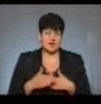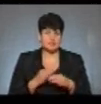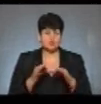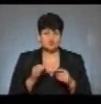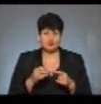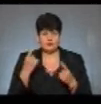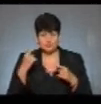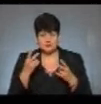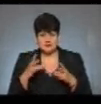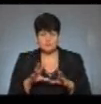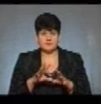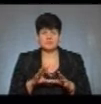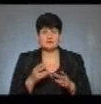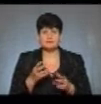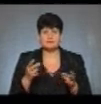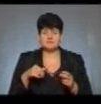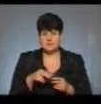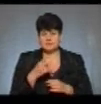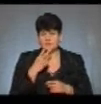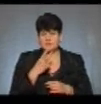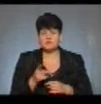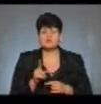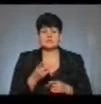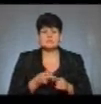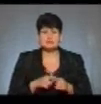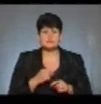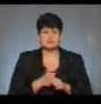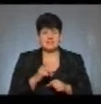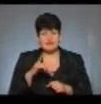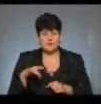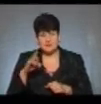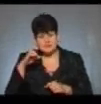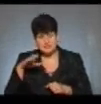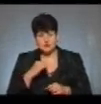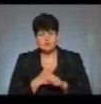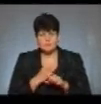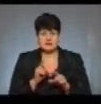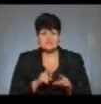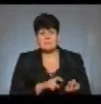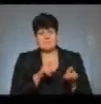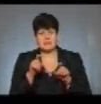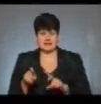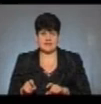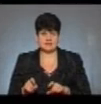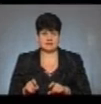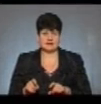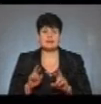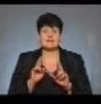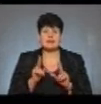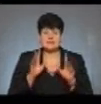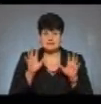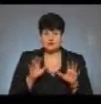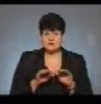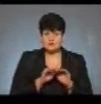себе нового, піти подивитися, як це зроблено чи в європейських, чи в американських країнах, і, в принципі, зробити, хоча б перенести це все як на